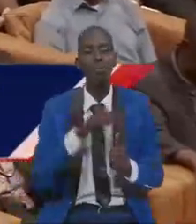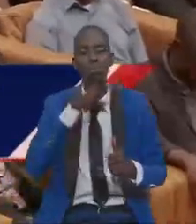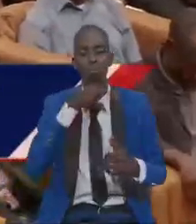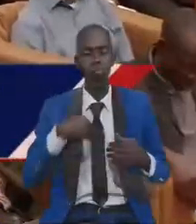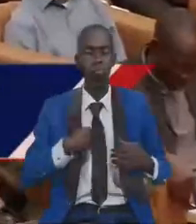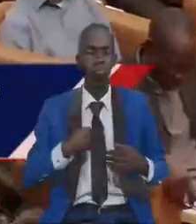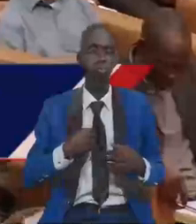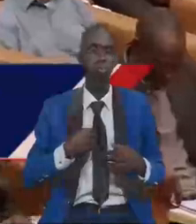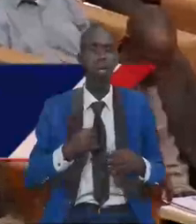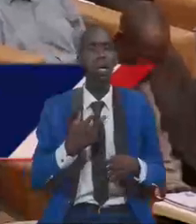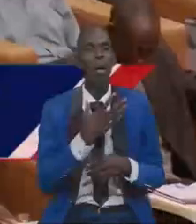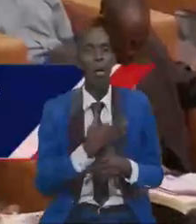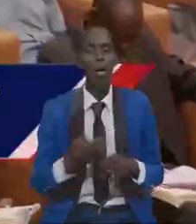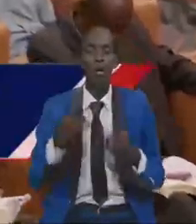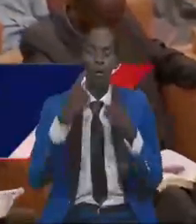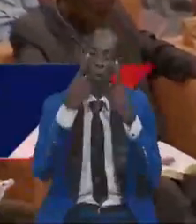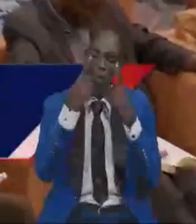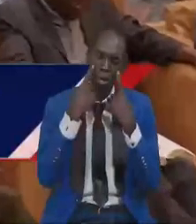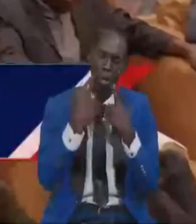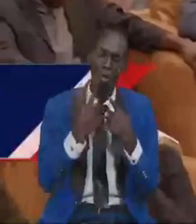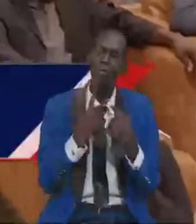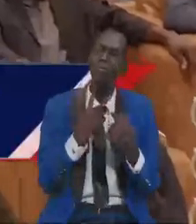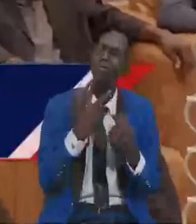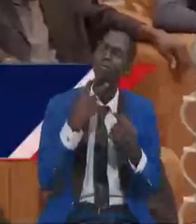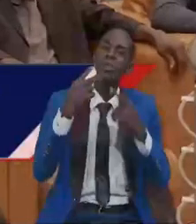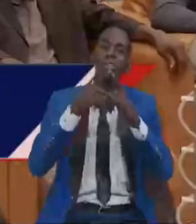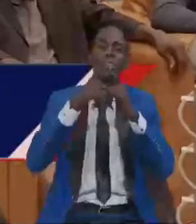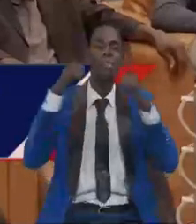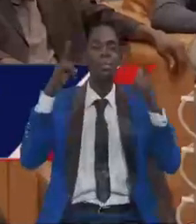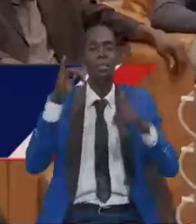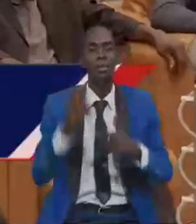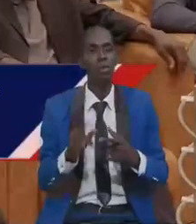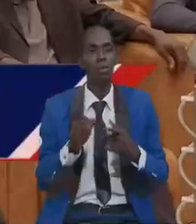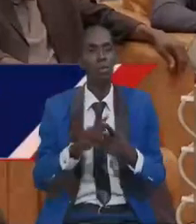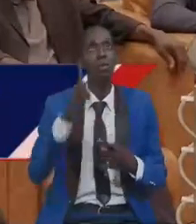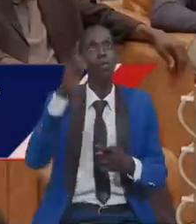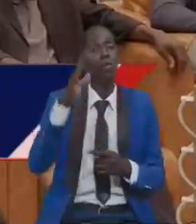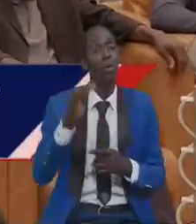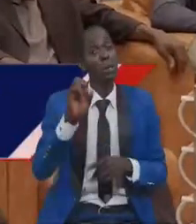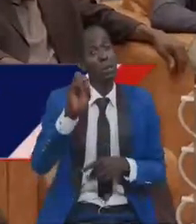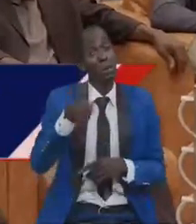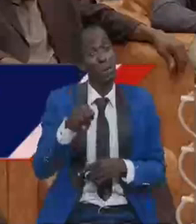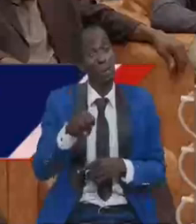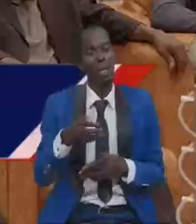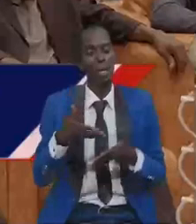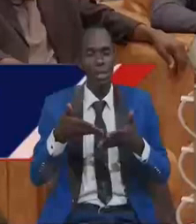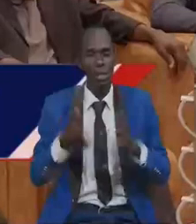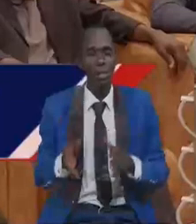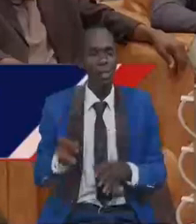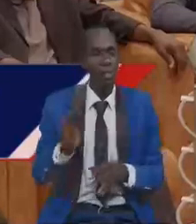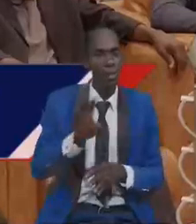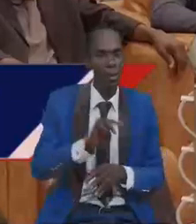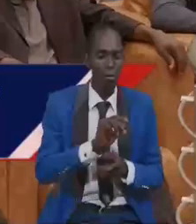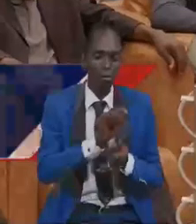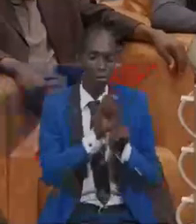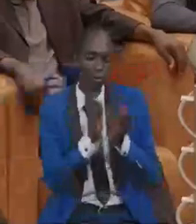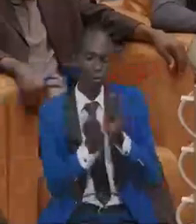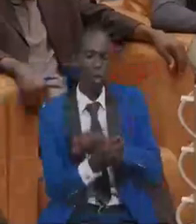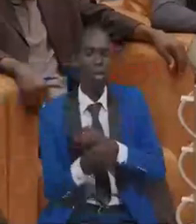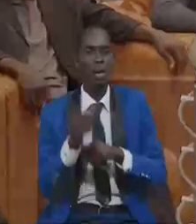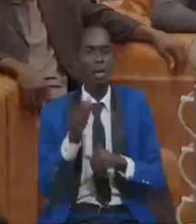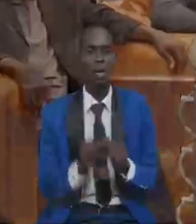qu'ils crient à Dieu avec force et qu'ils reviennent tous de